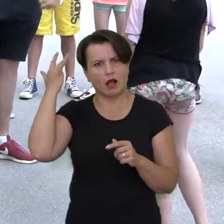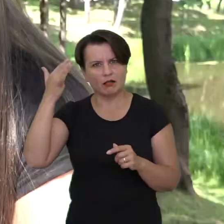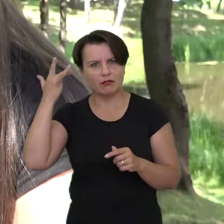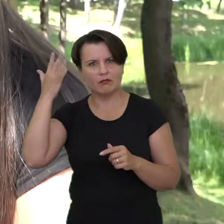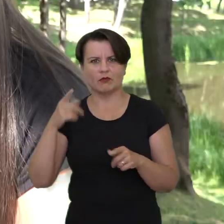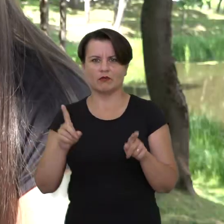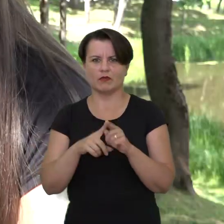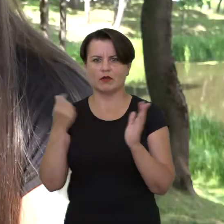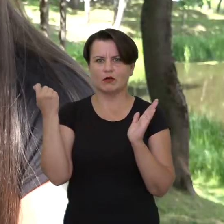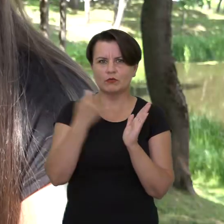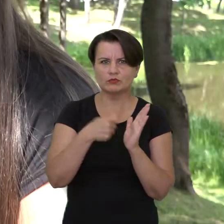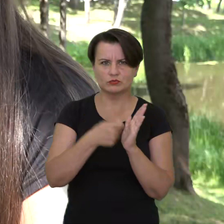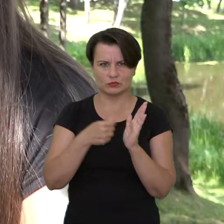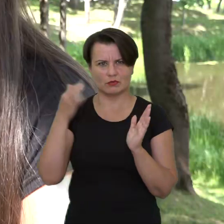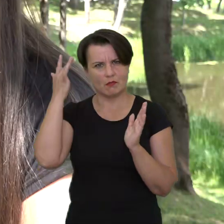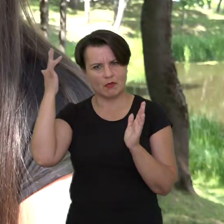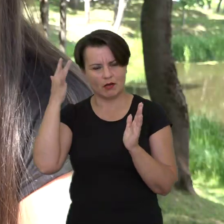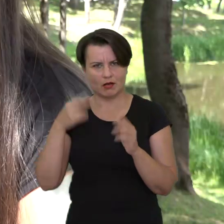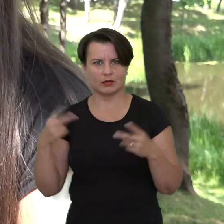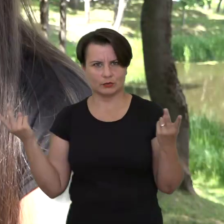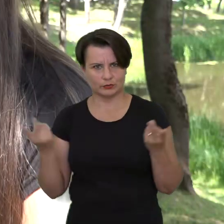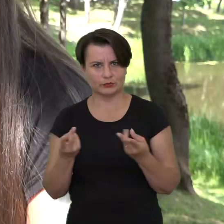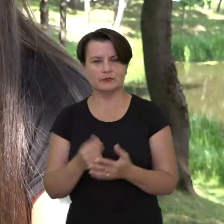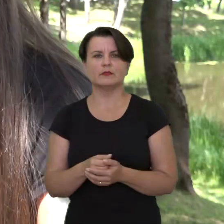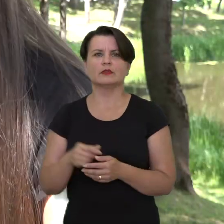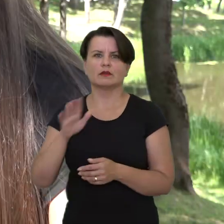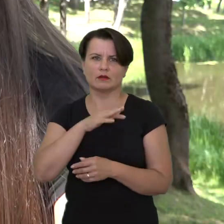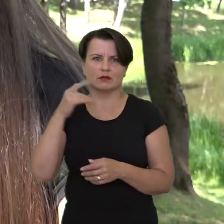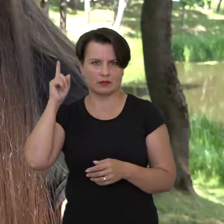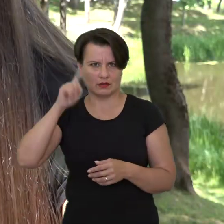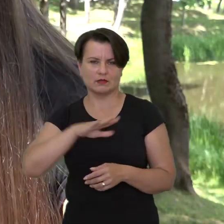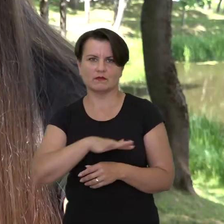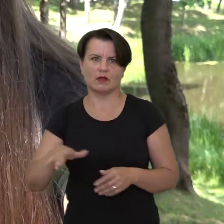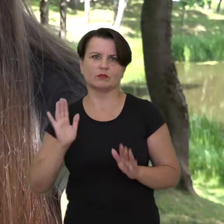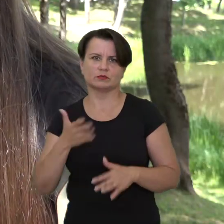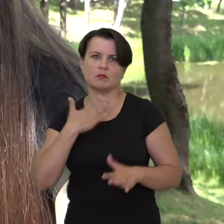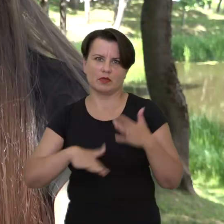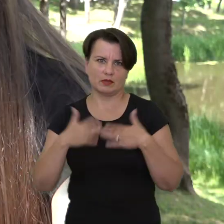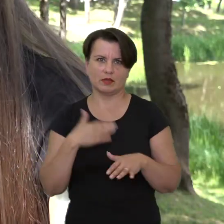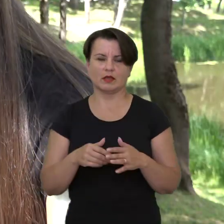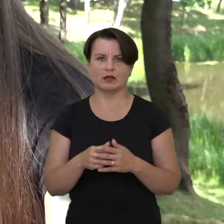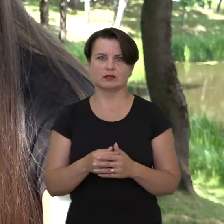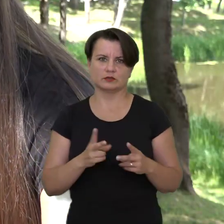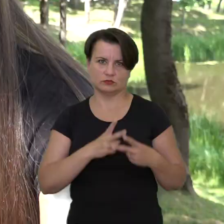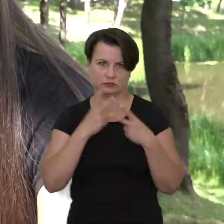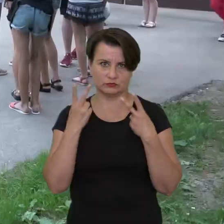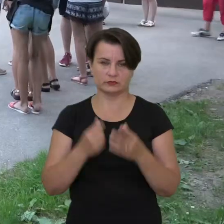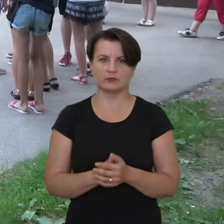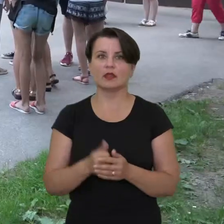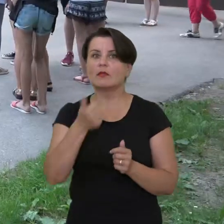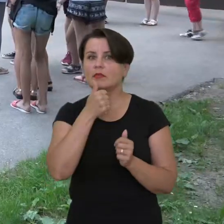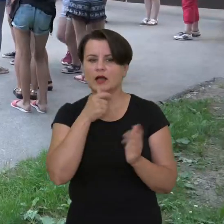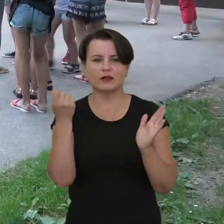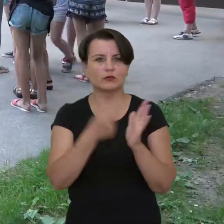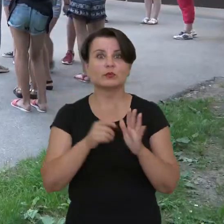kritiškai mąstyti ir atlikti tam tikras netgi mąstymo užduotis. Tai tikimės, kad vaikai bus tikrai patenkinti ir smagiai praleis laiką.